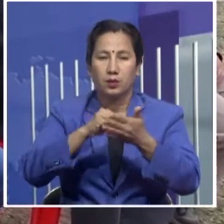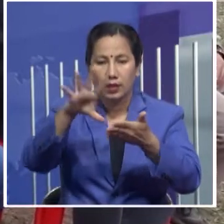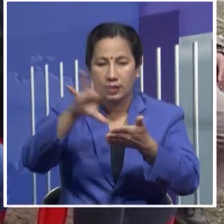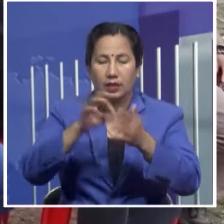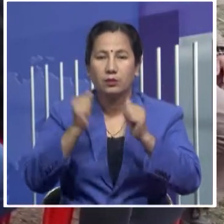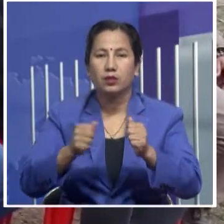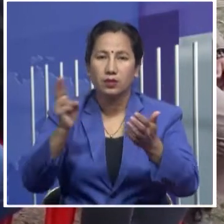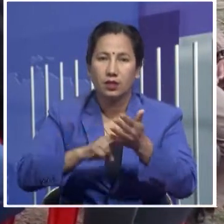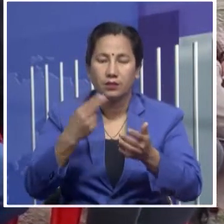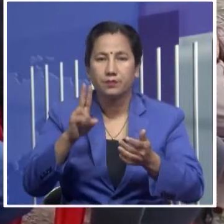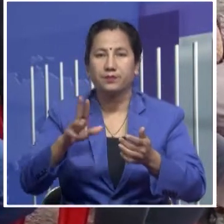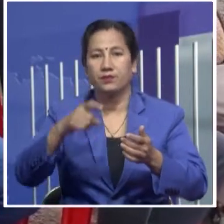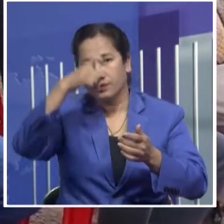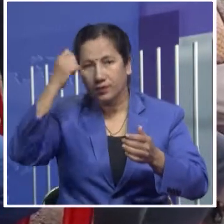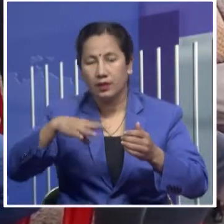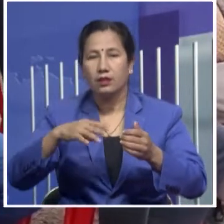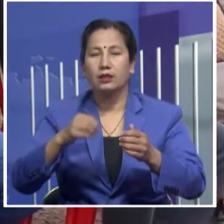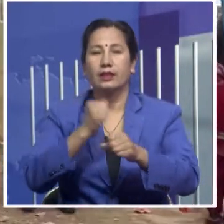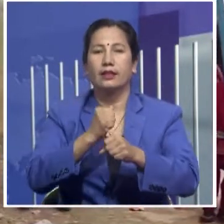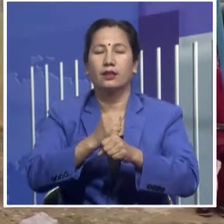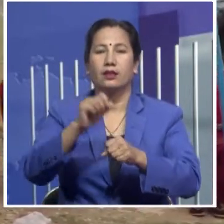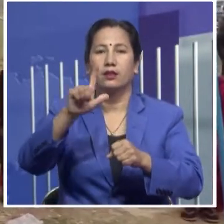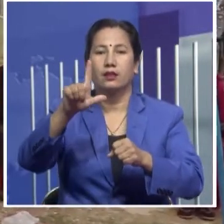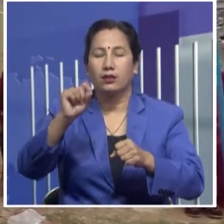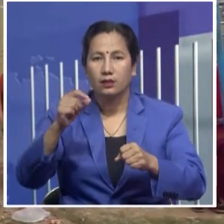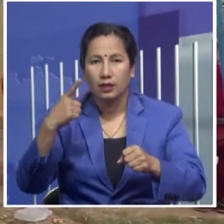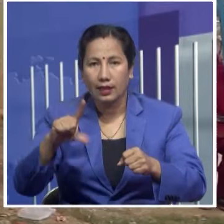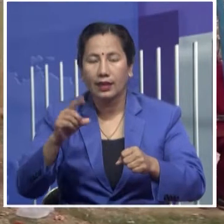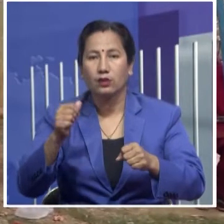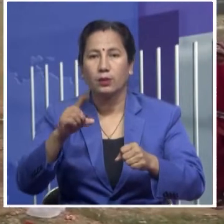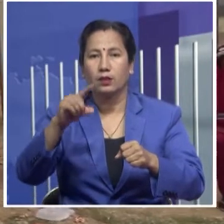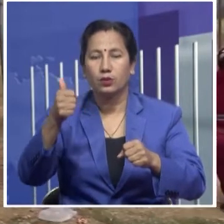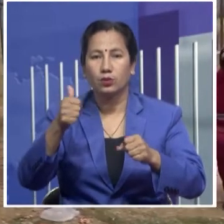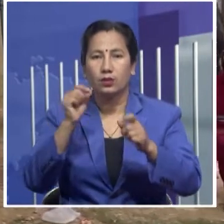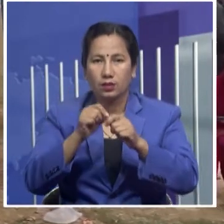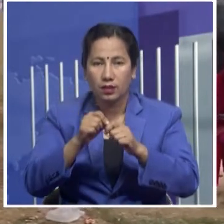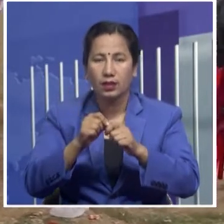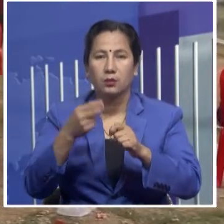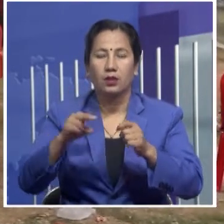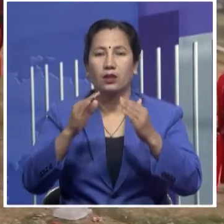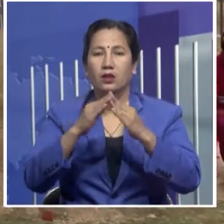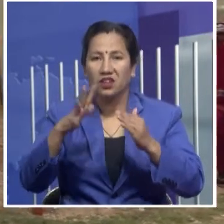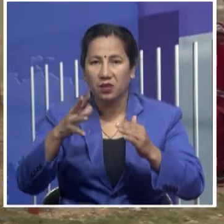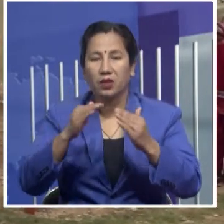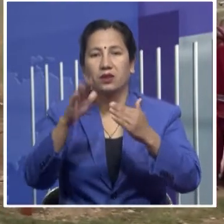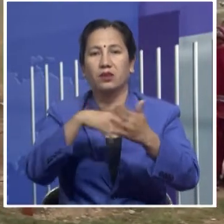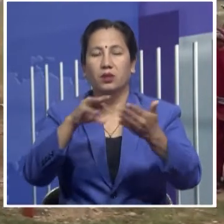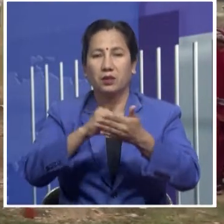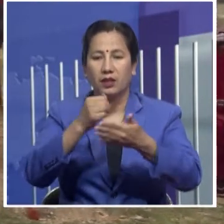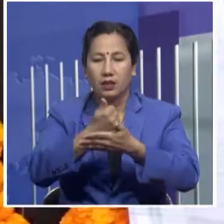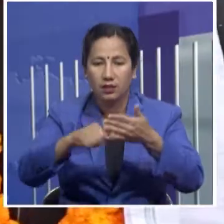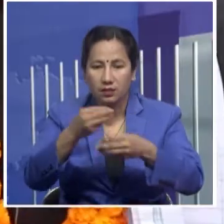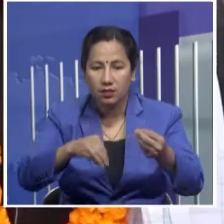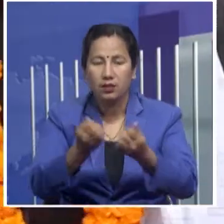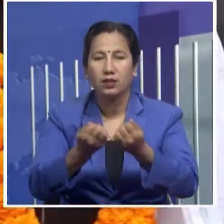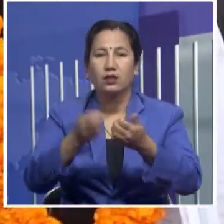बताउनुभयो। तराई मधेस समृद्धि कार्यक्रमको 70 लाख रुपियाँ लागतमा 16 घर तयार गरेर घरविहीन परिवारलाई हस्तान्तरण गरिएको छ।